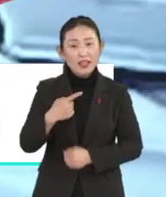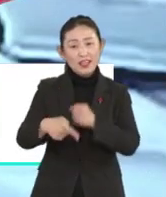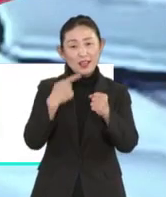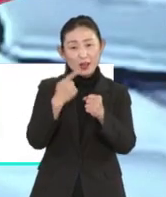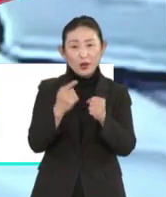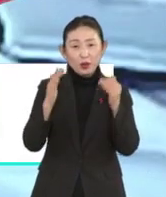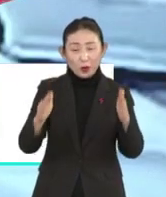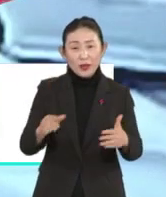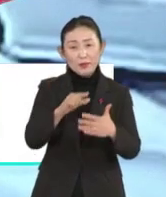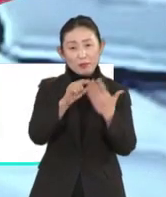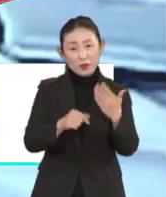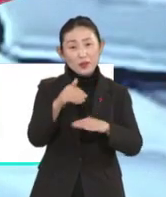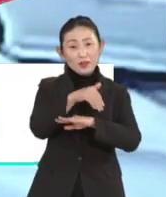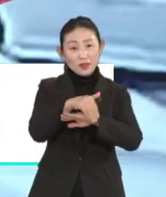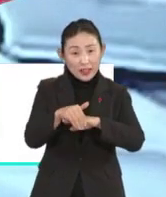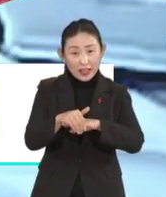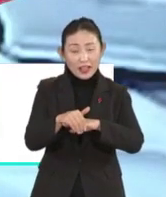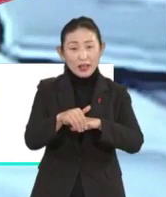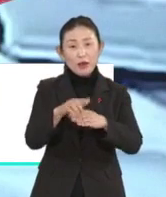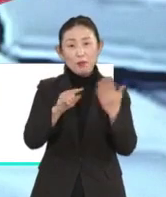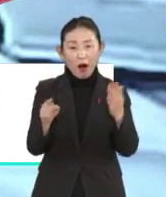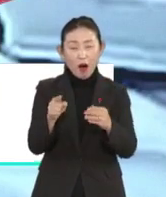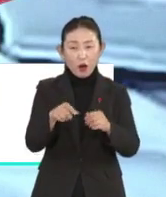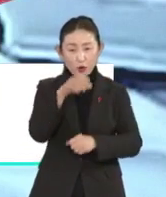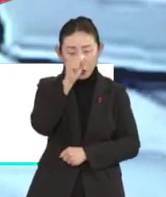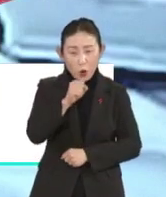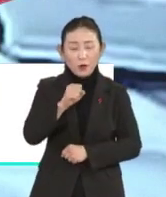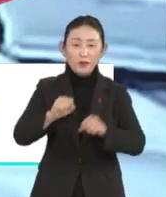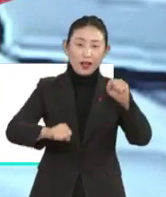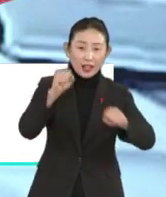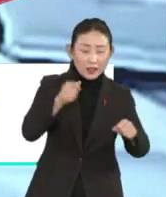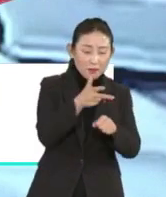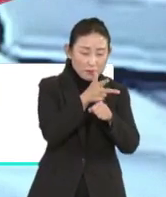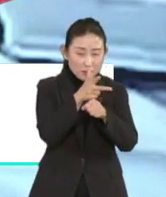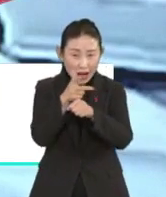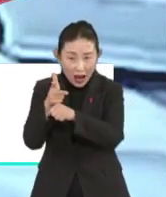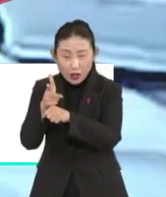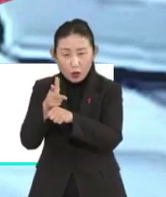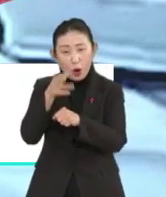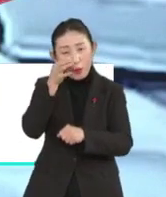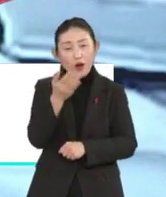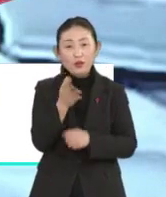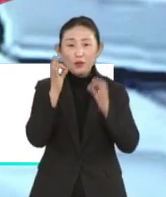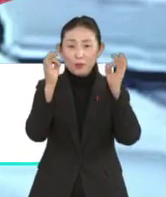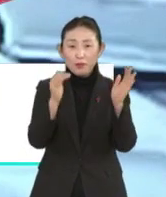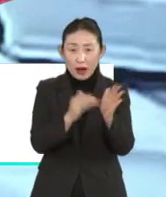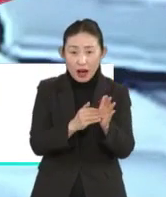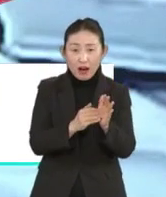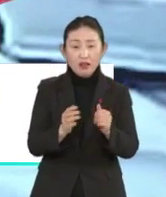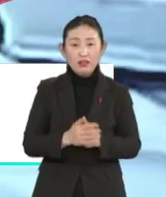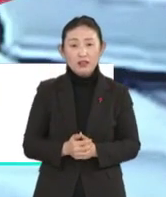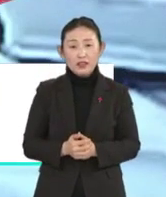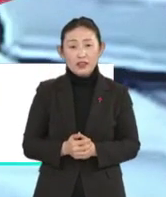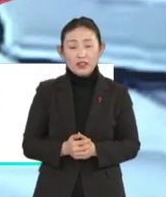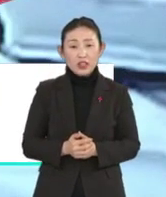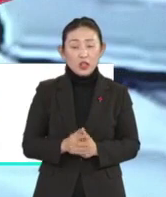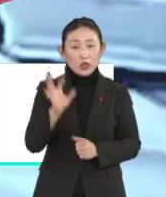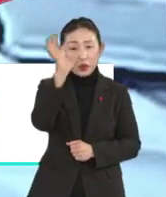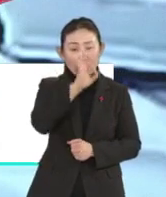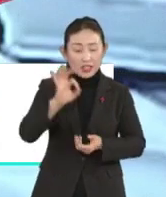연준기획으로 지역민들의 선한 행동에 카메라를 비춰 착한 사회를 만들고자 노력했습니다 고사리 손으로 지구대에